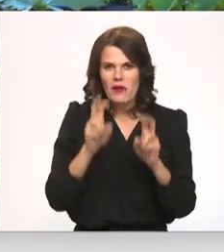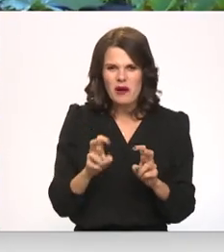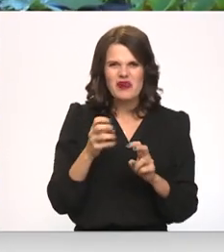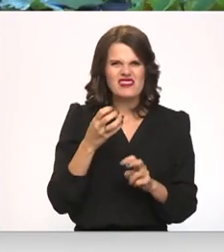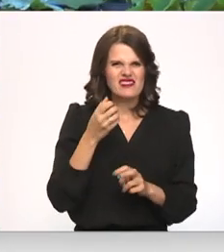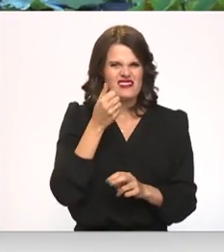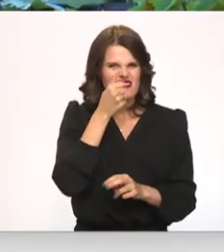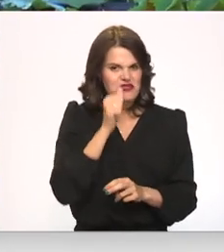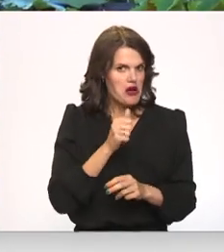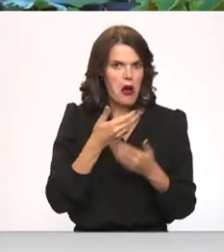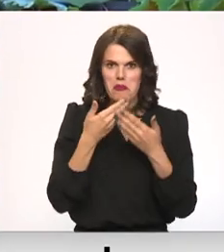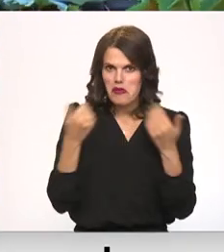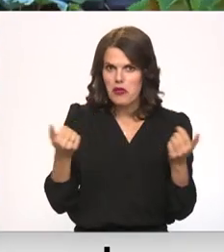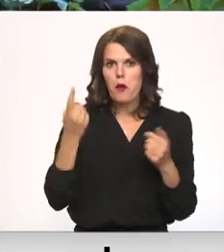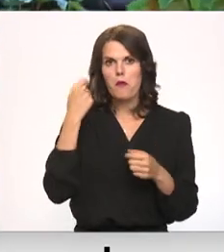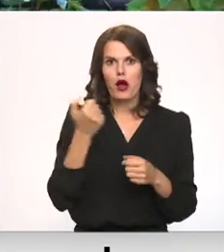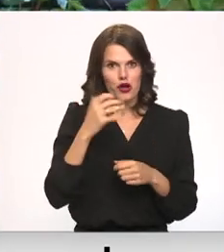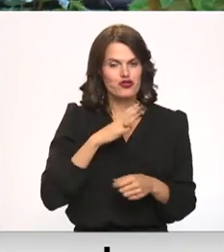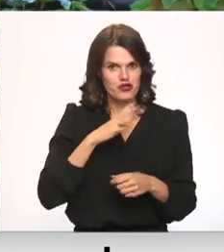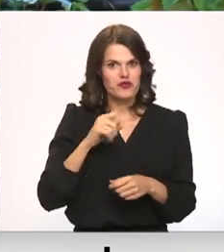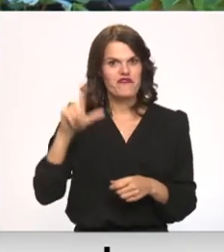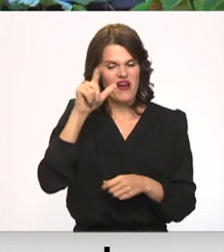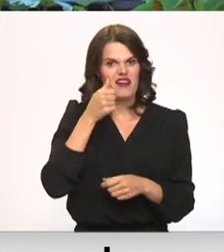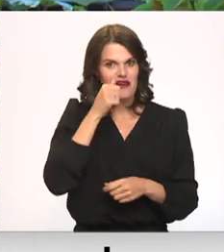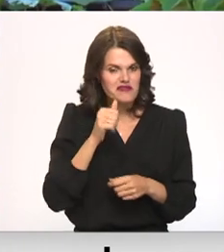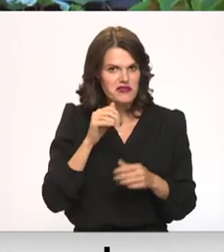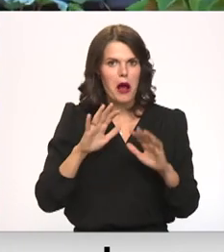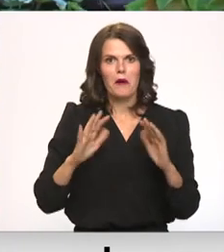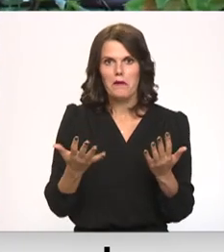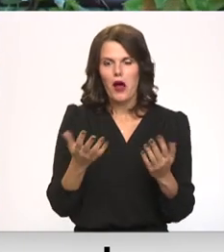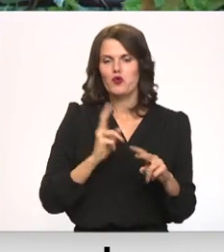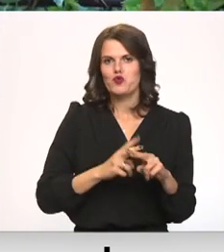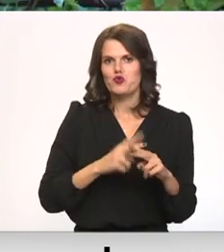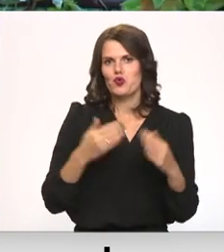arī nav. Pagājušajā gadā bija pat skābi lielāka. Bet